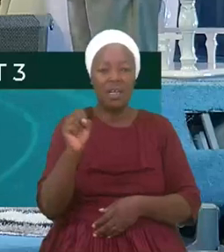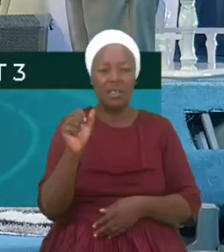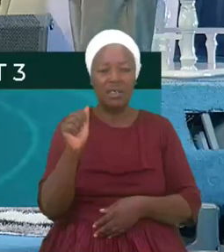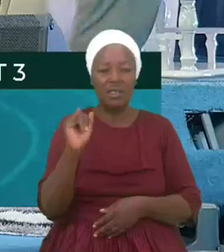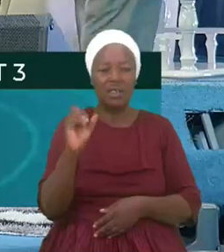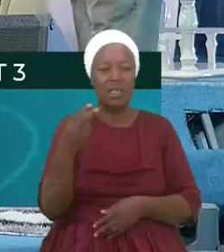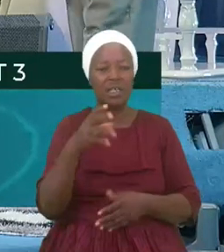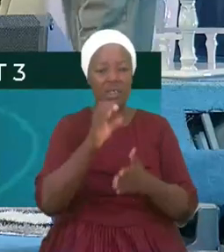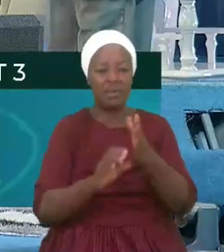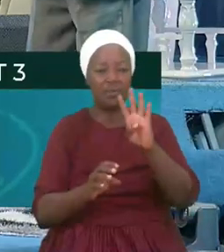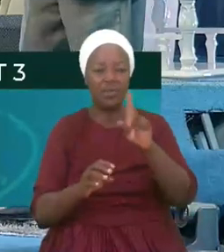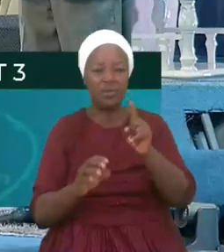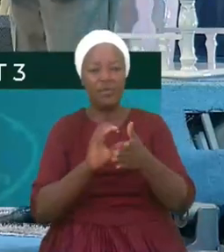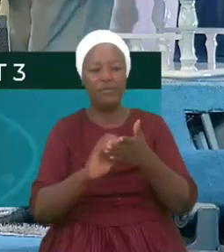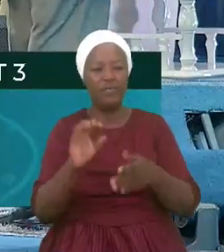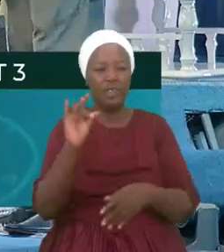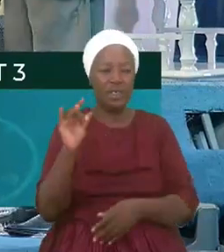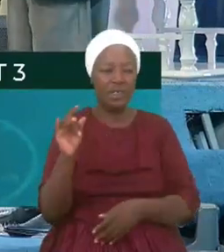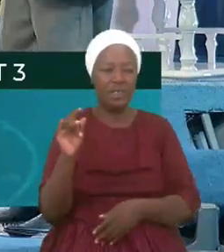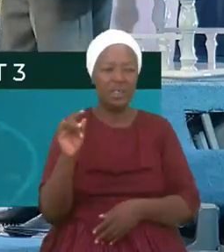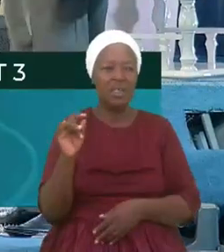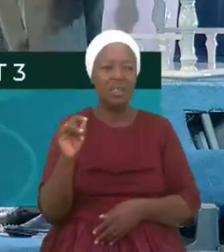le verset 18